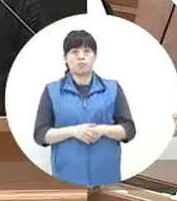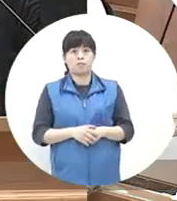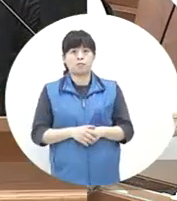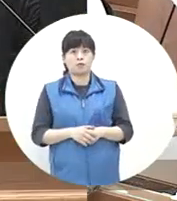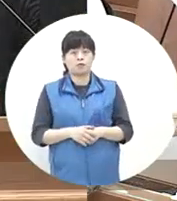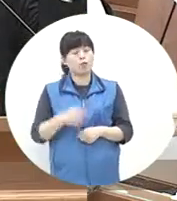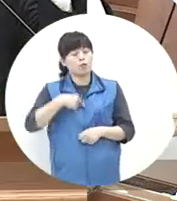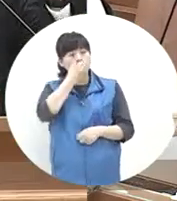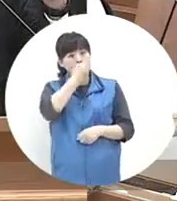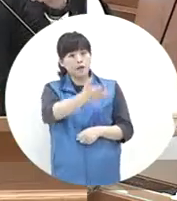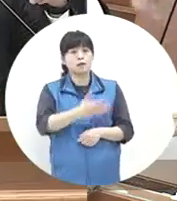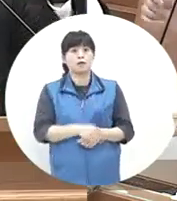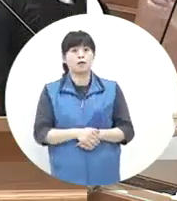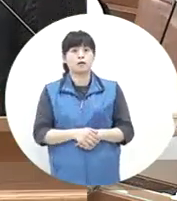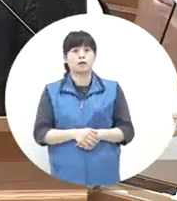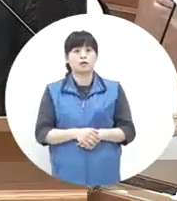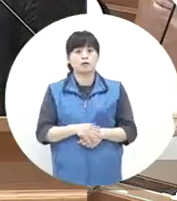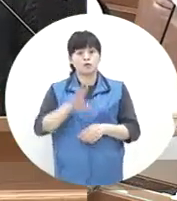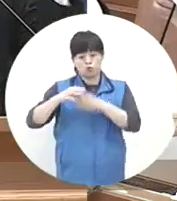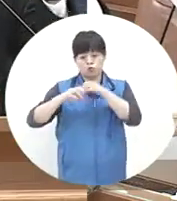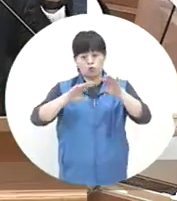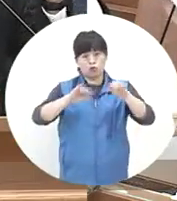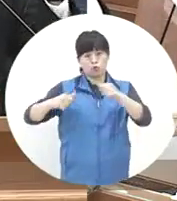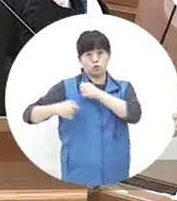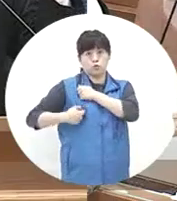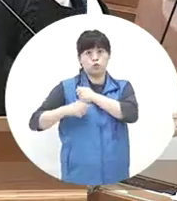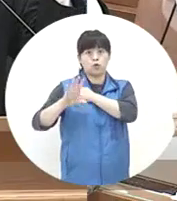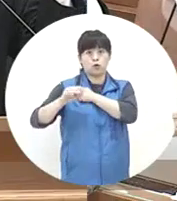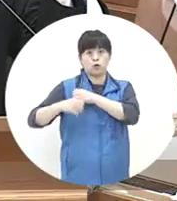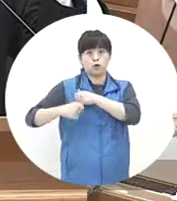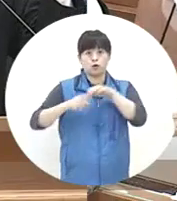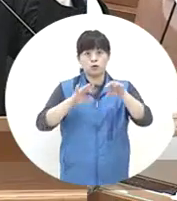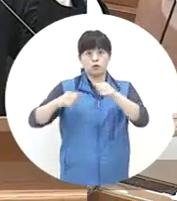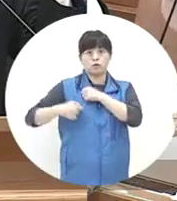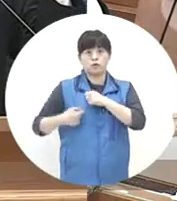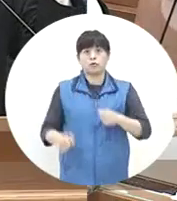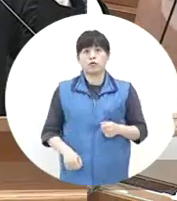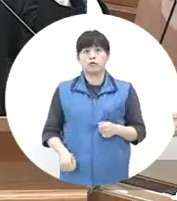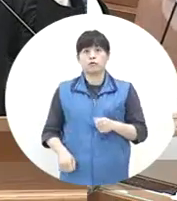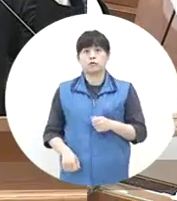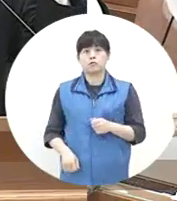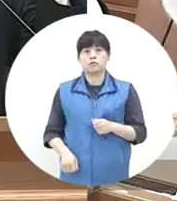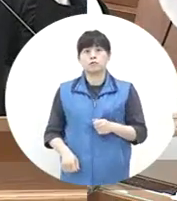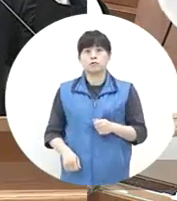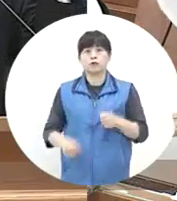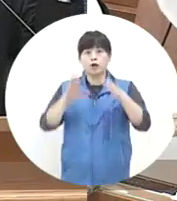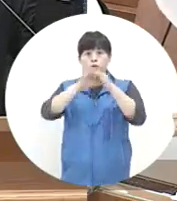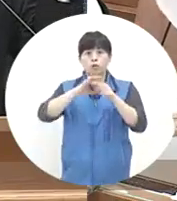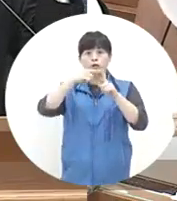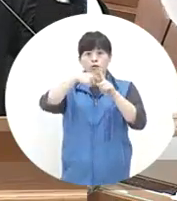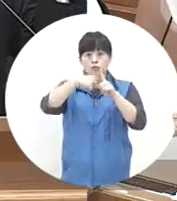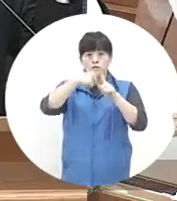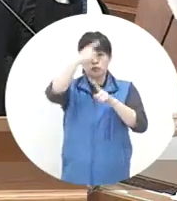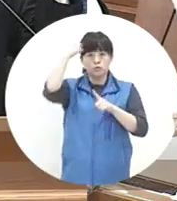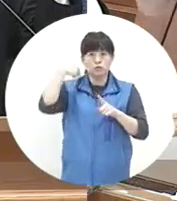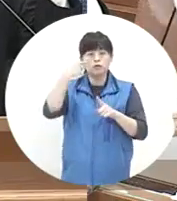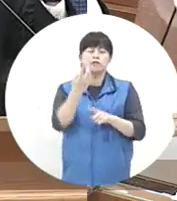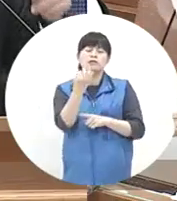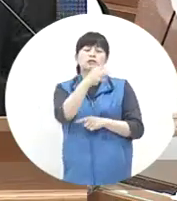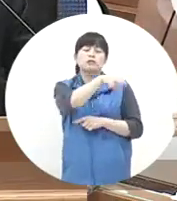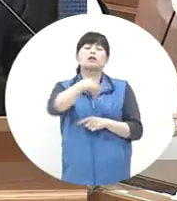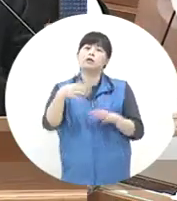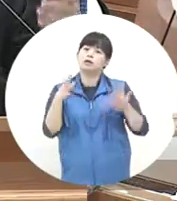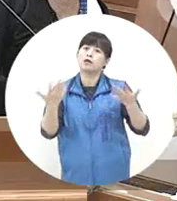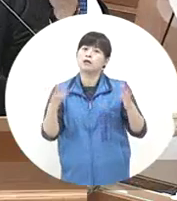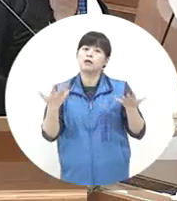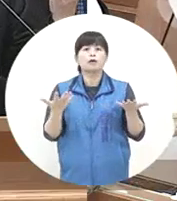我跟你讲，有没有陆军？ 有几个单位？ 有几个单位？ 官渡师有吧？ 有几个单位？大概几个单